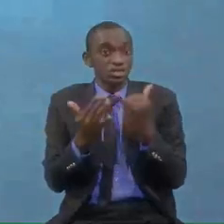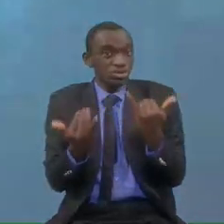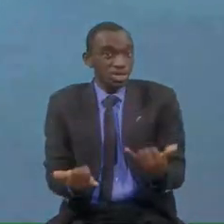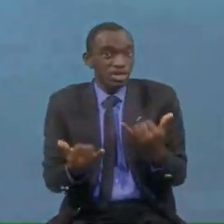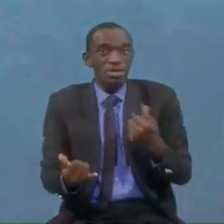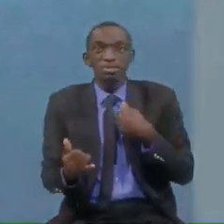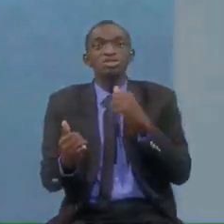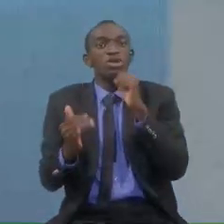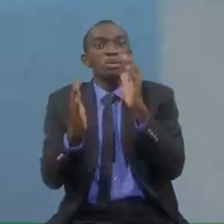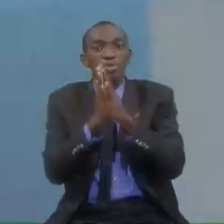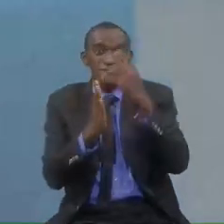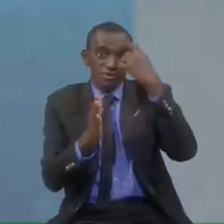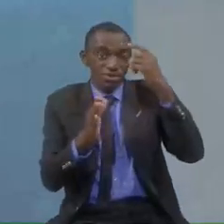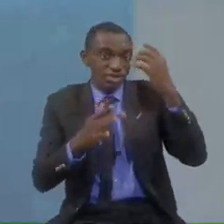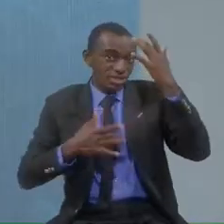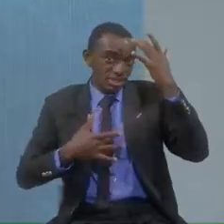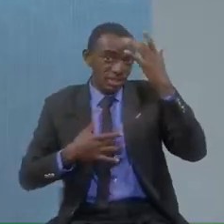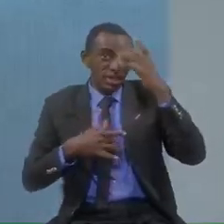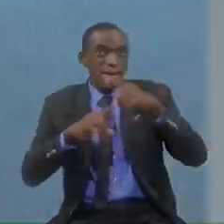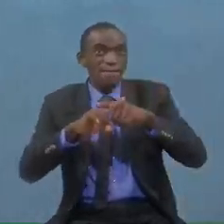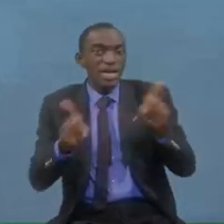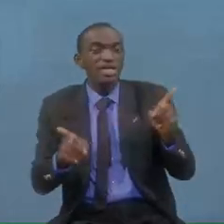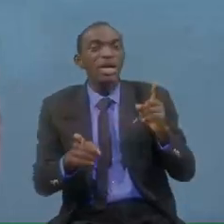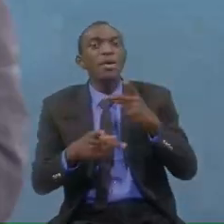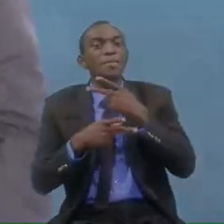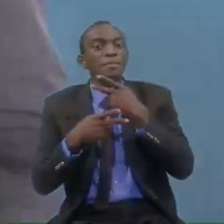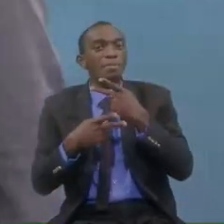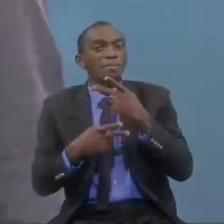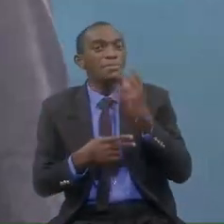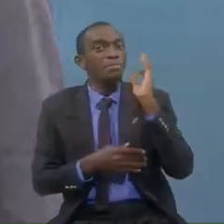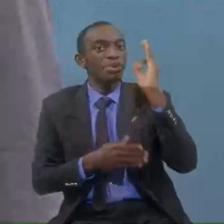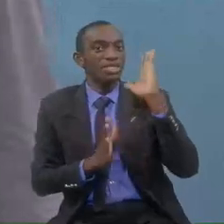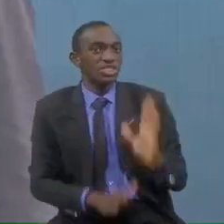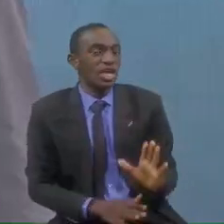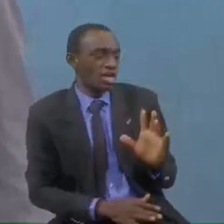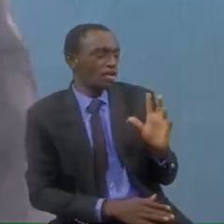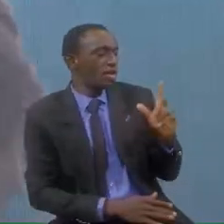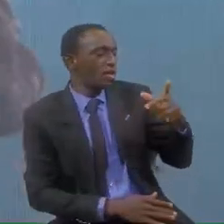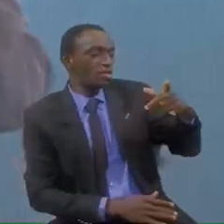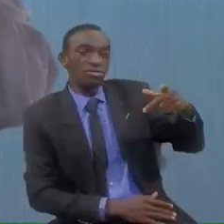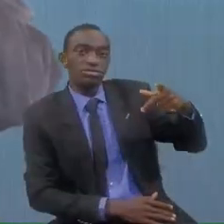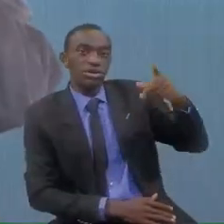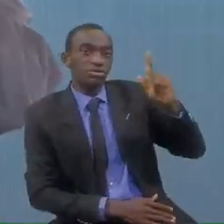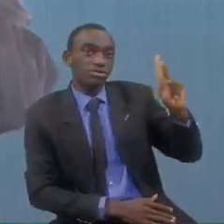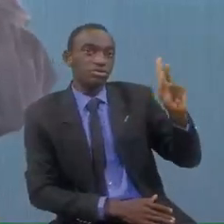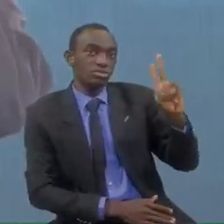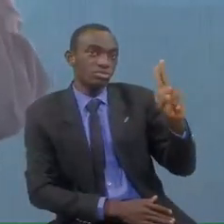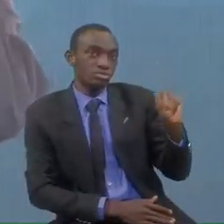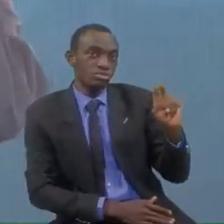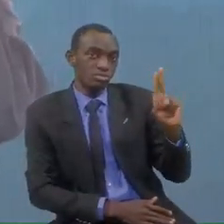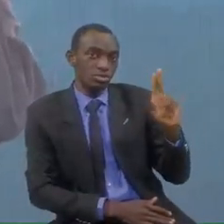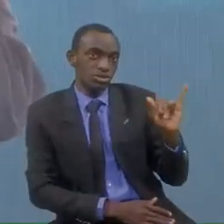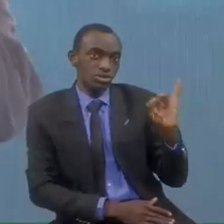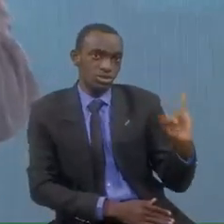pour les malades, mais, pasteur, il a mentionné mon nom, qu'il viendra prier pour